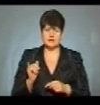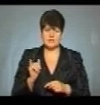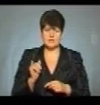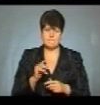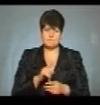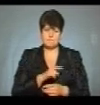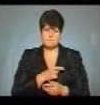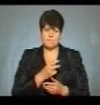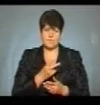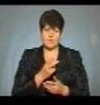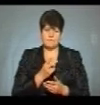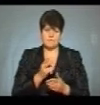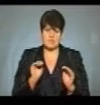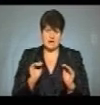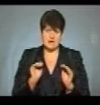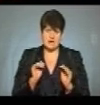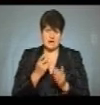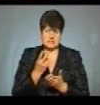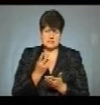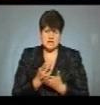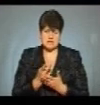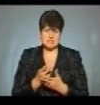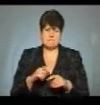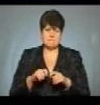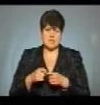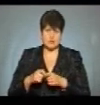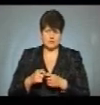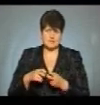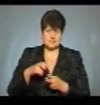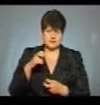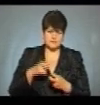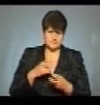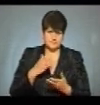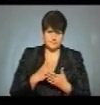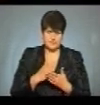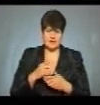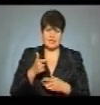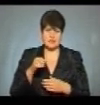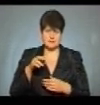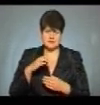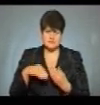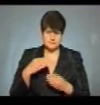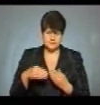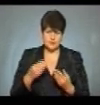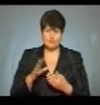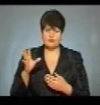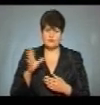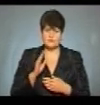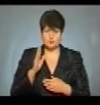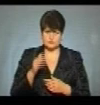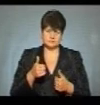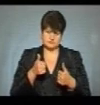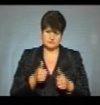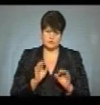імобілізація переломів різного характеру, де скелетний витяг, де імобілізація в гіпсових пов'язках. У них всіх прогноз